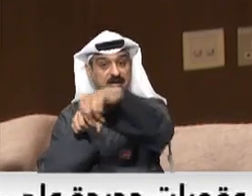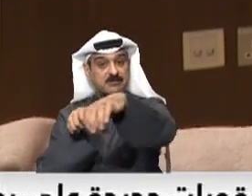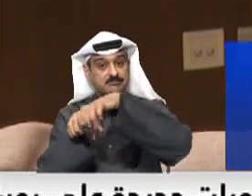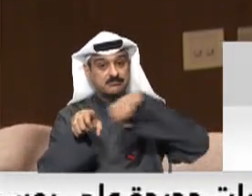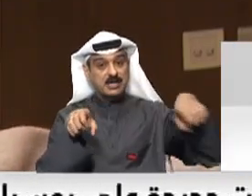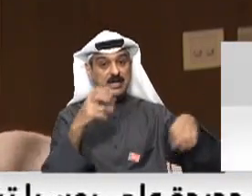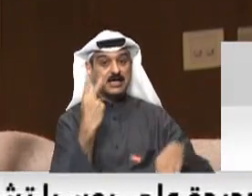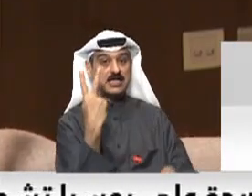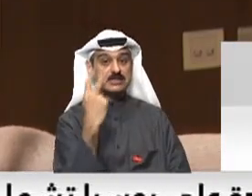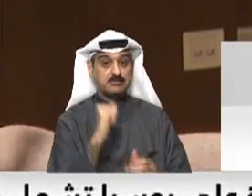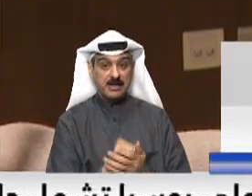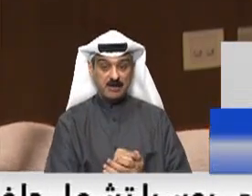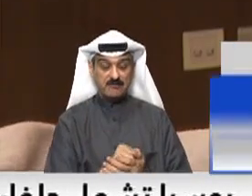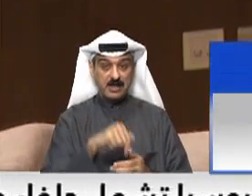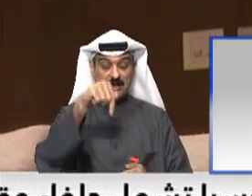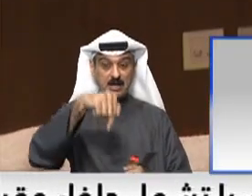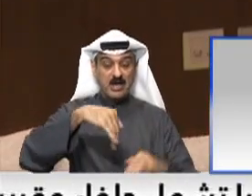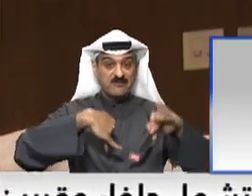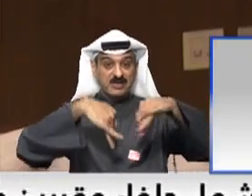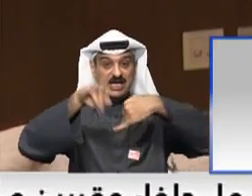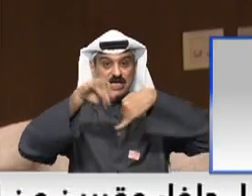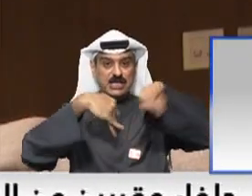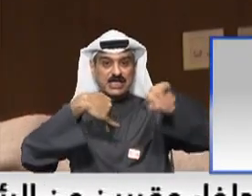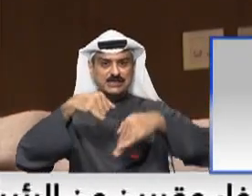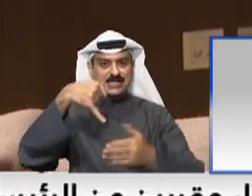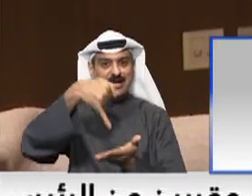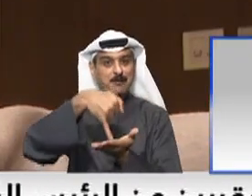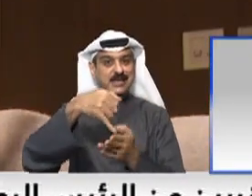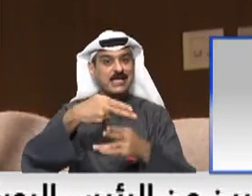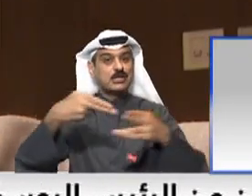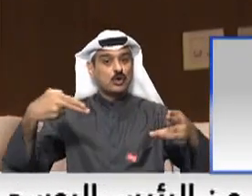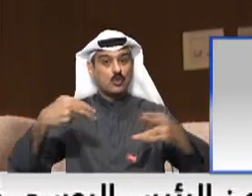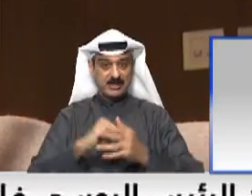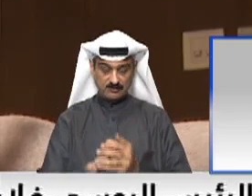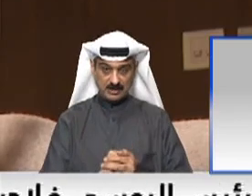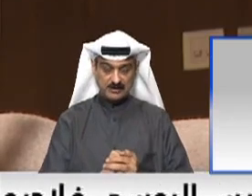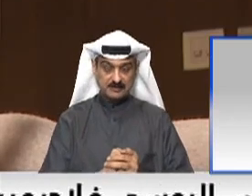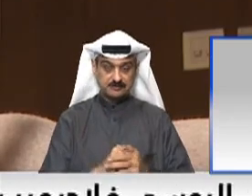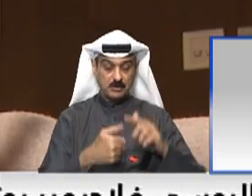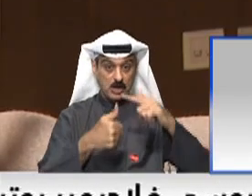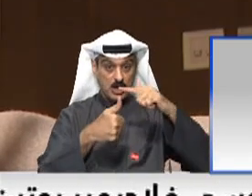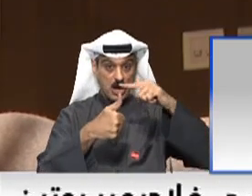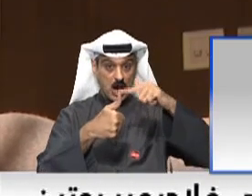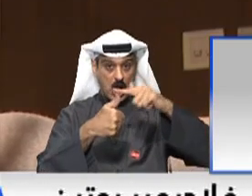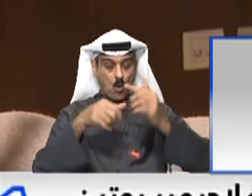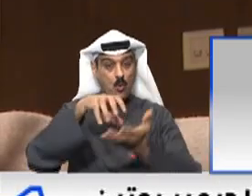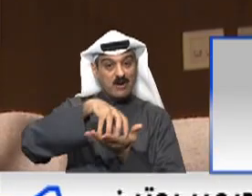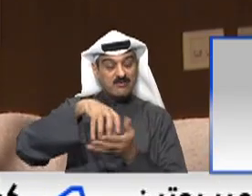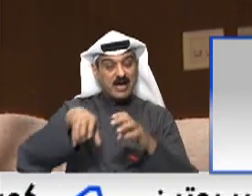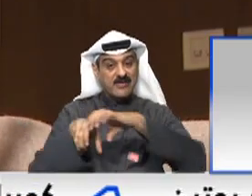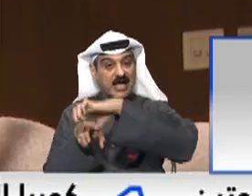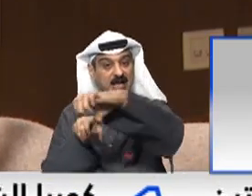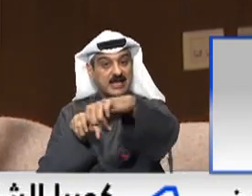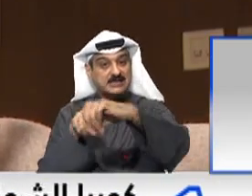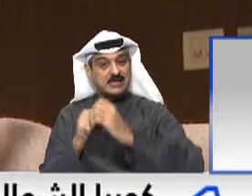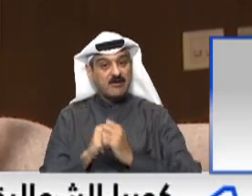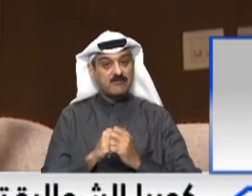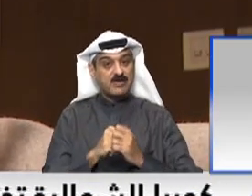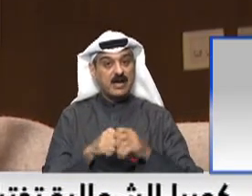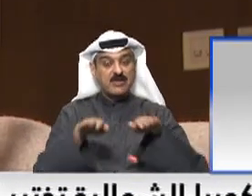يطلون على شارع الصالحية وشارع عبد الله سالم. أول كتلة تتميز بمكاتب